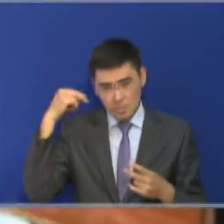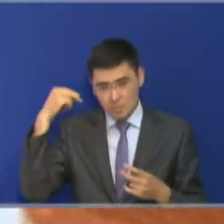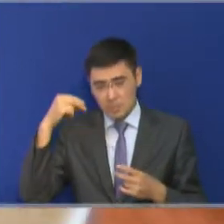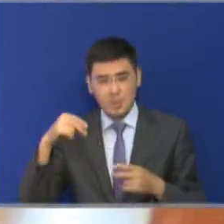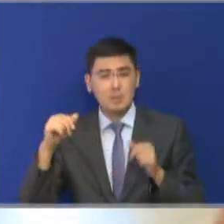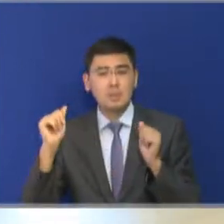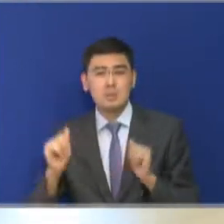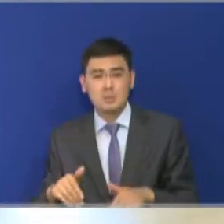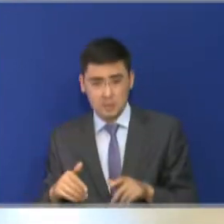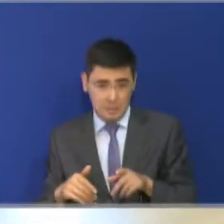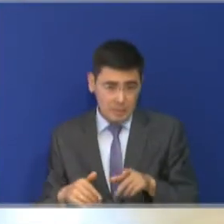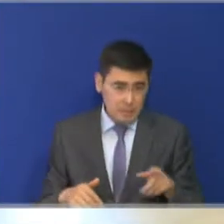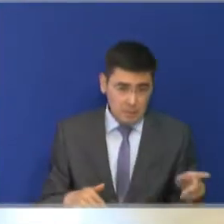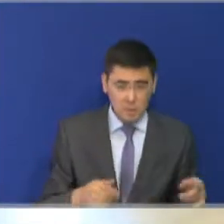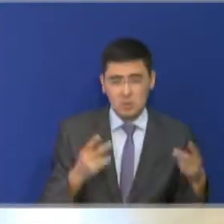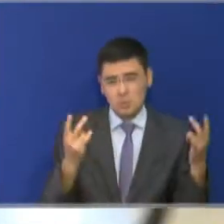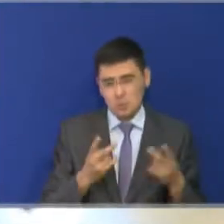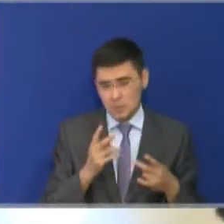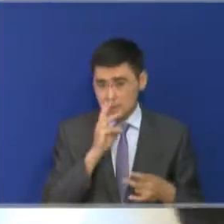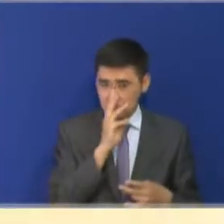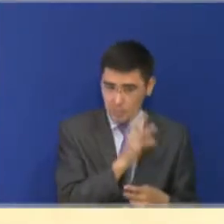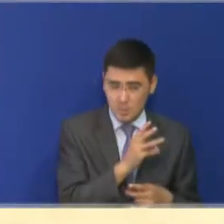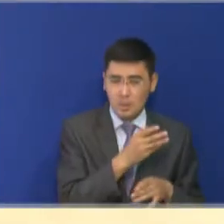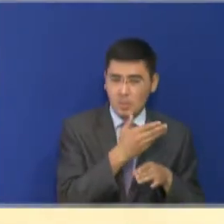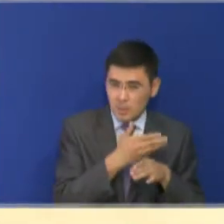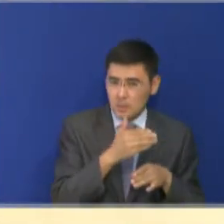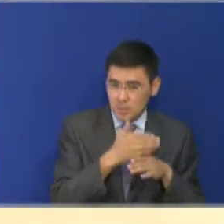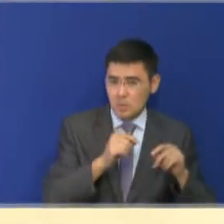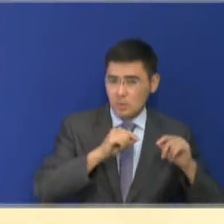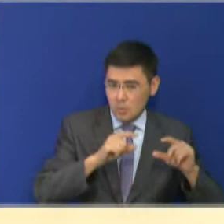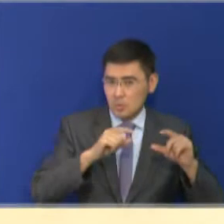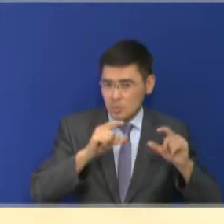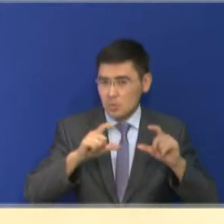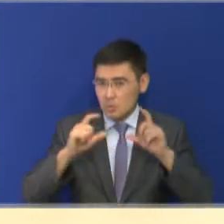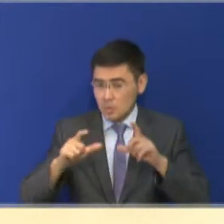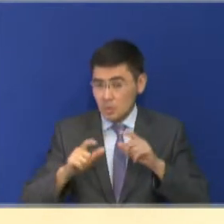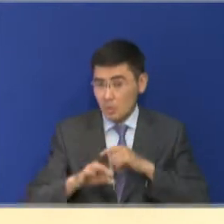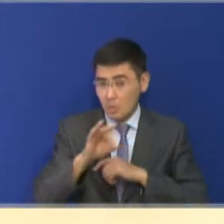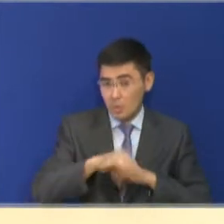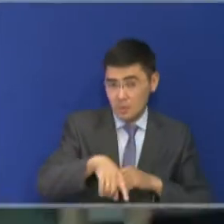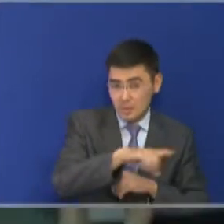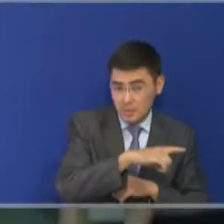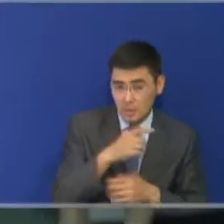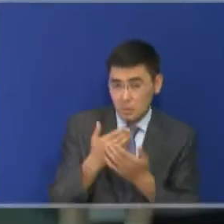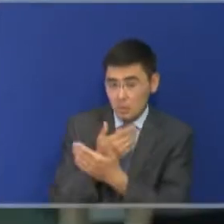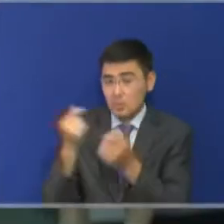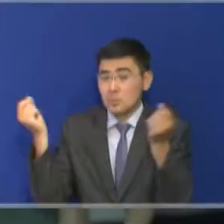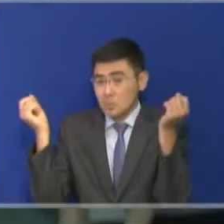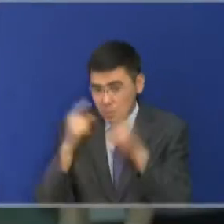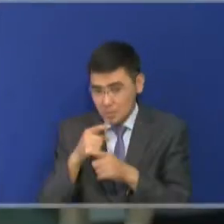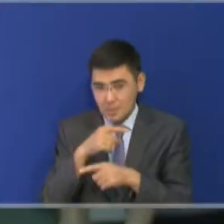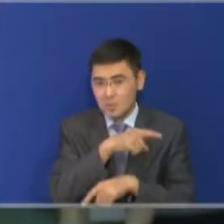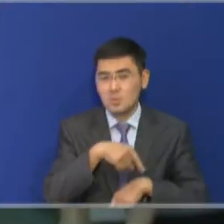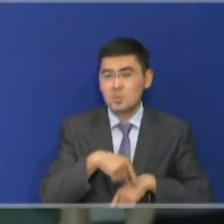бастап дәрігерлердің еңбекақысын кезең-кезеңмен көтеруді тапсырды. Жағымды жаңалықты естіген ақ халатты жандар ризашылықтарын